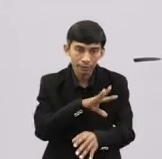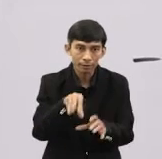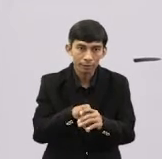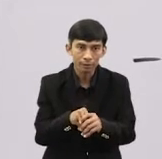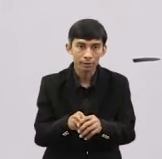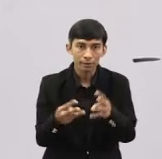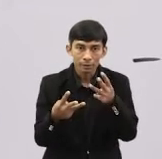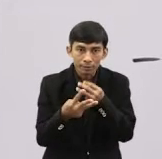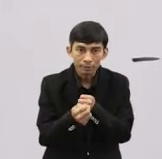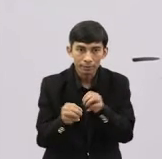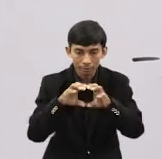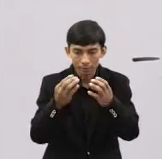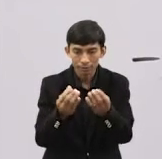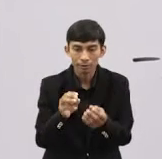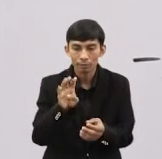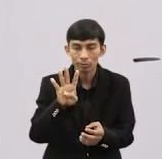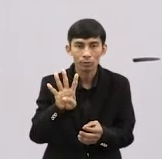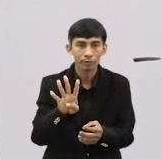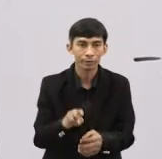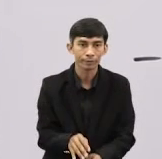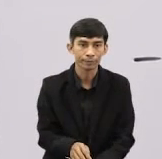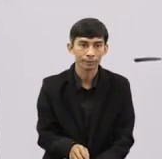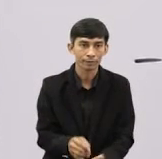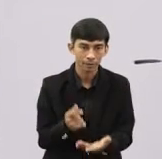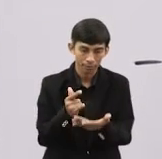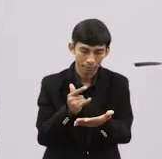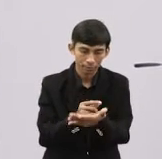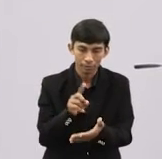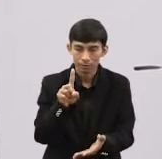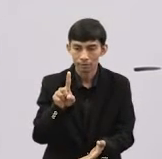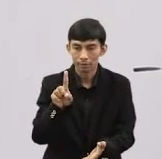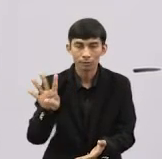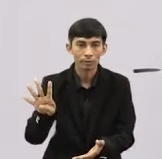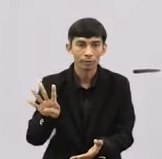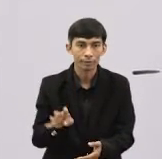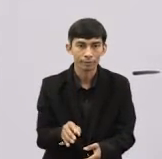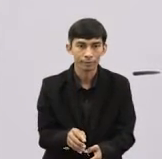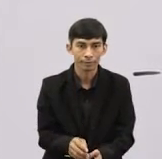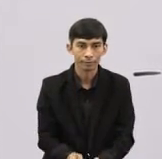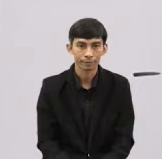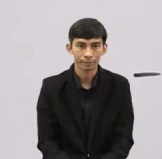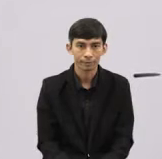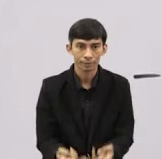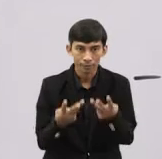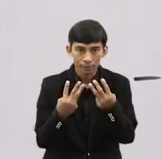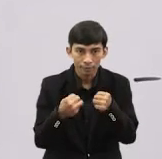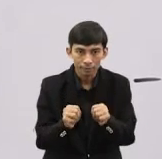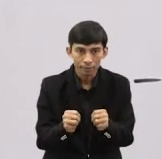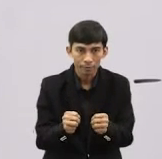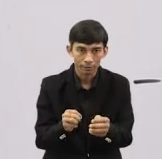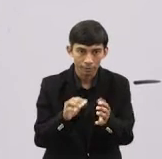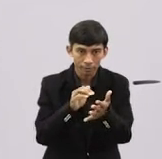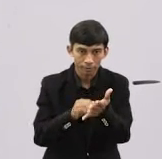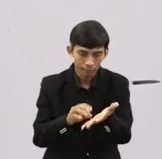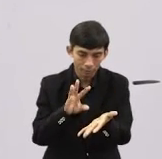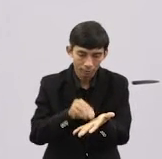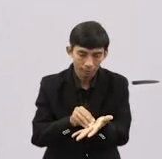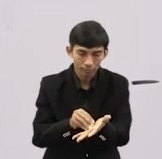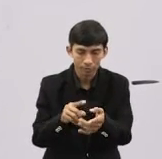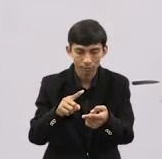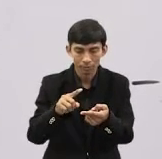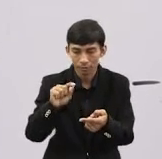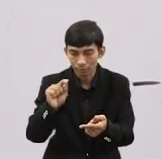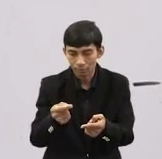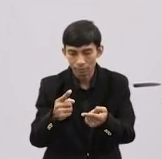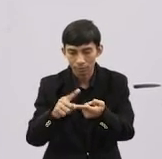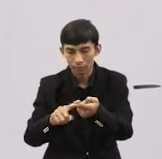kê nất vi chìa hạ ti buồn mê riêng ti đọc bốn vị thi đọ chầm nuôn